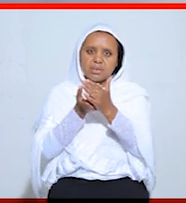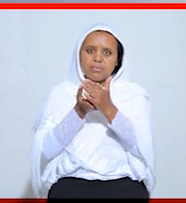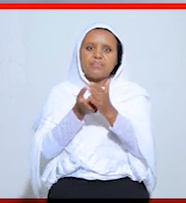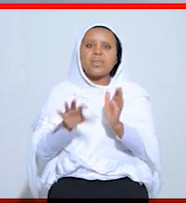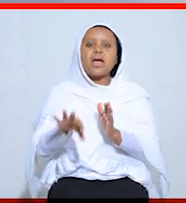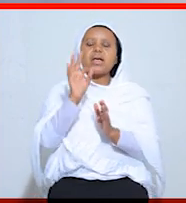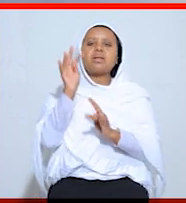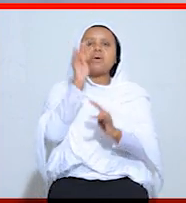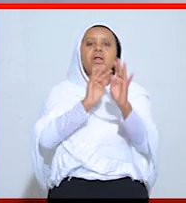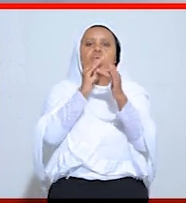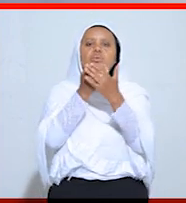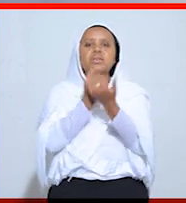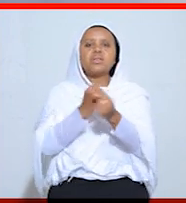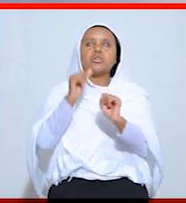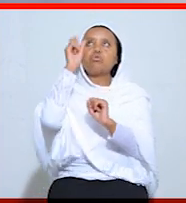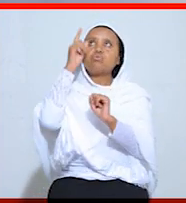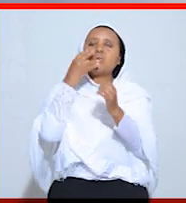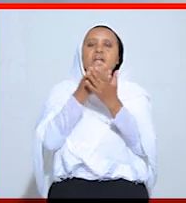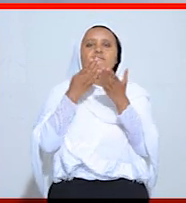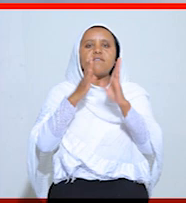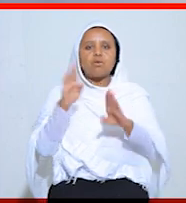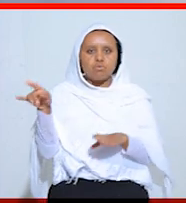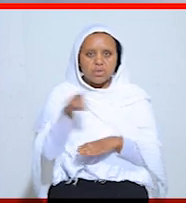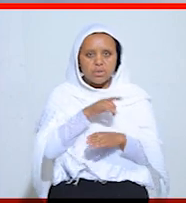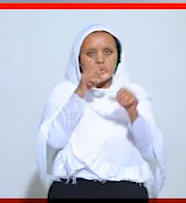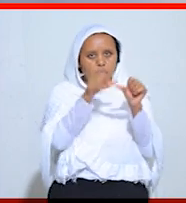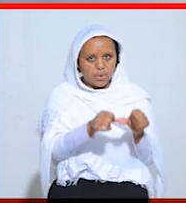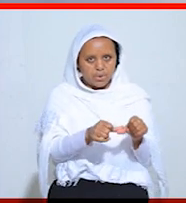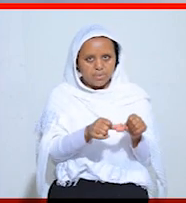ከደረሰብን ካገኘን መከራ ሁሉ እንድንድን የሱ መልካም ፈቃዱ